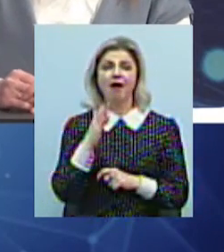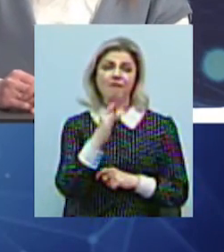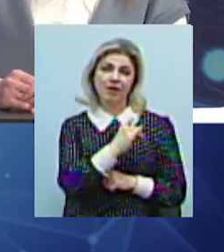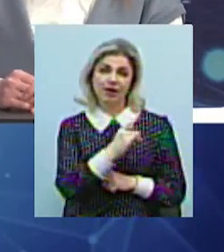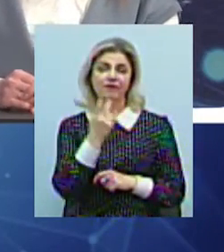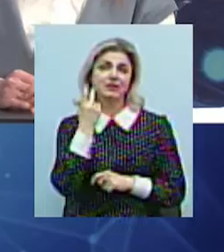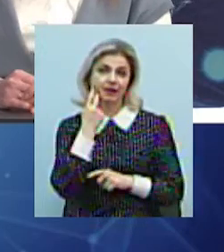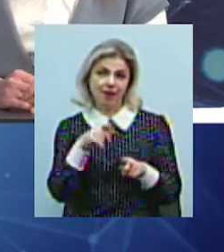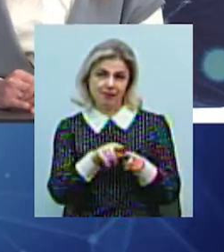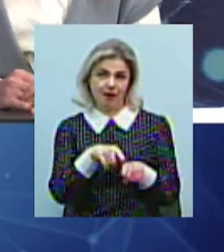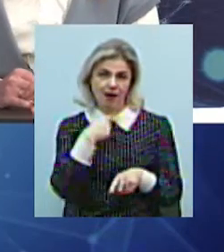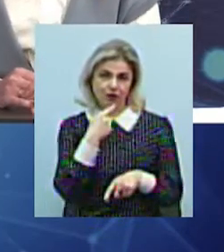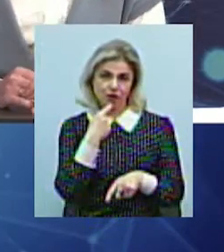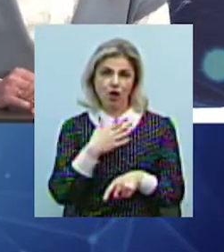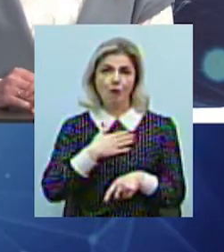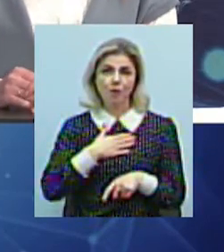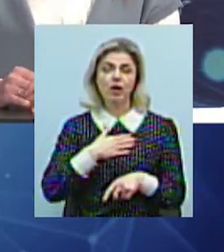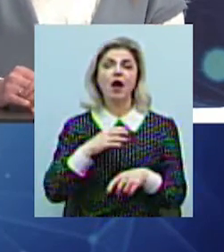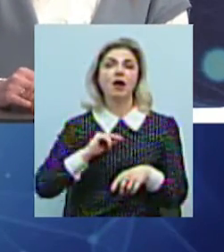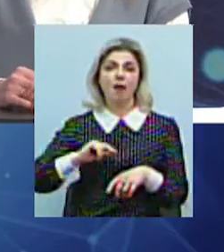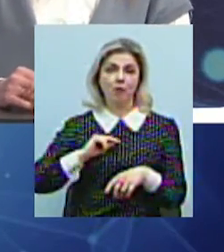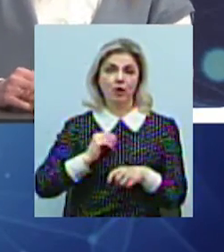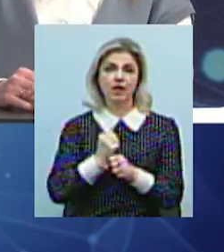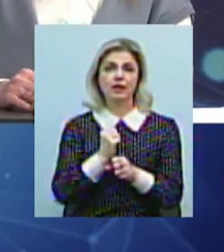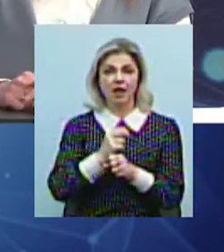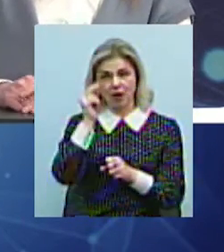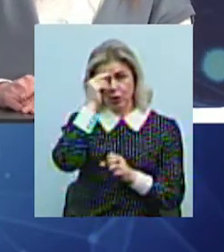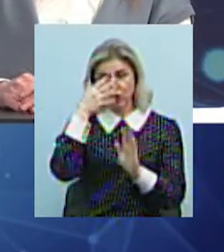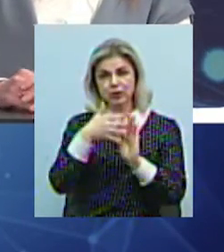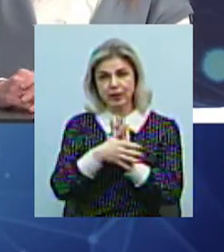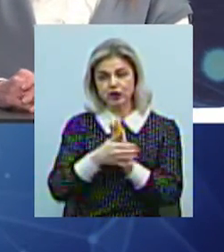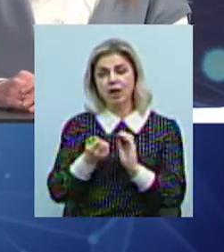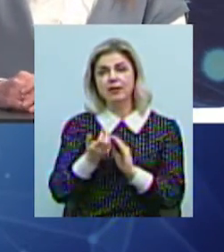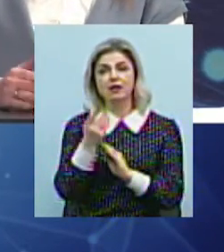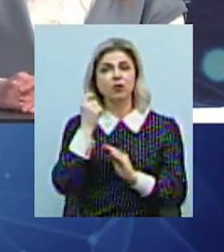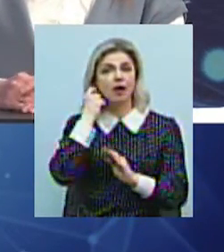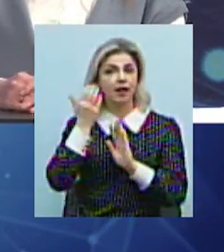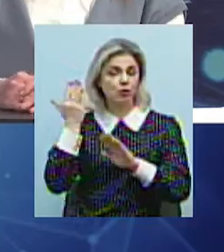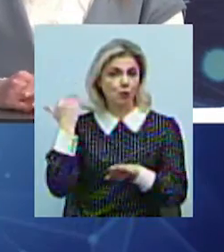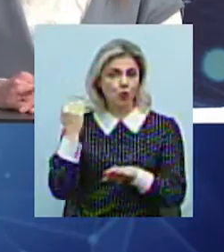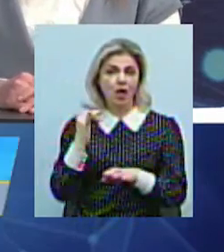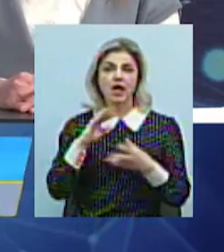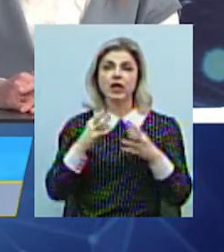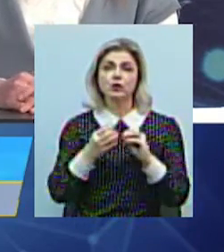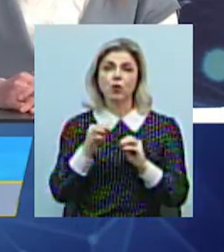Мої колеги проводили дослідження, розслідування декілька років тому, і там